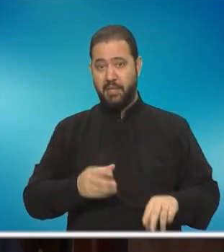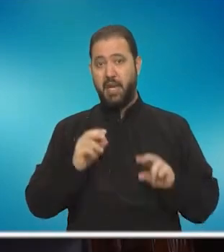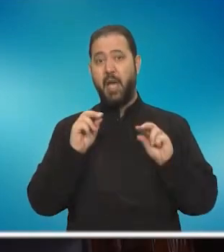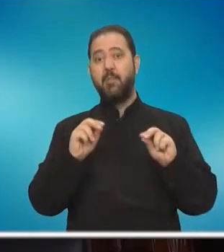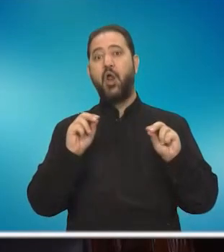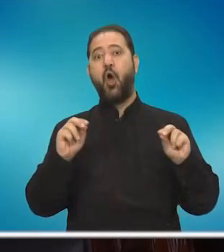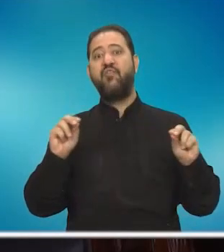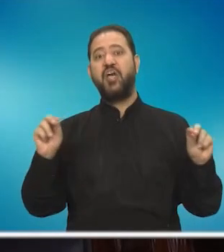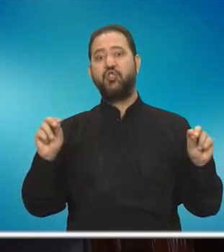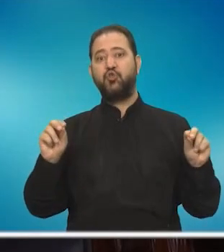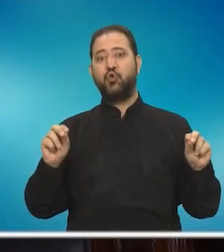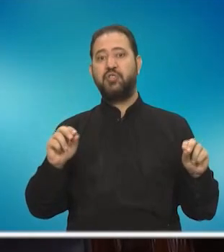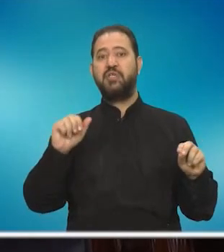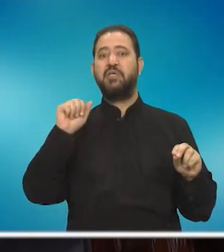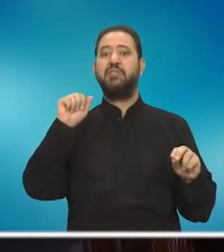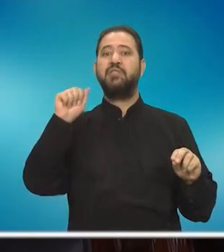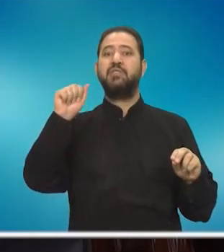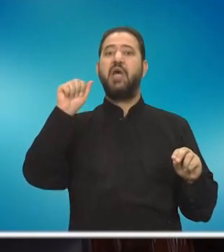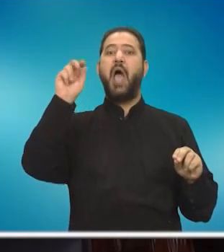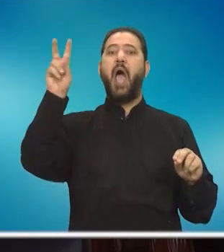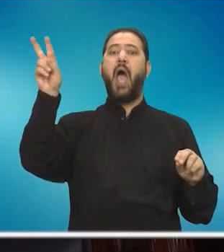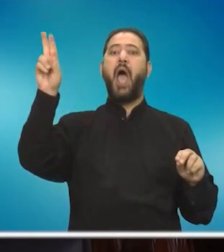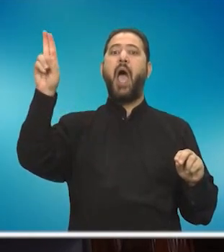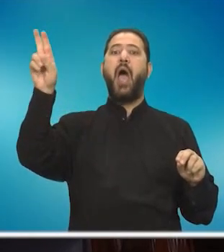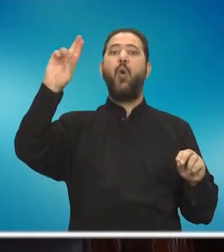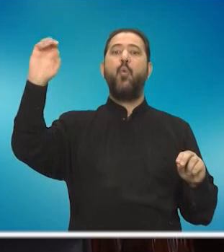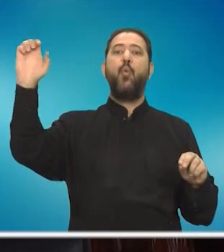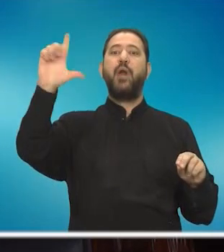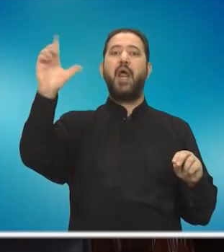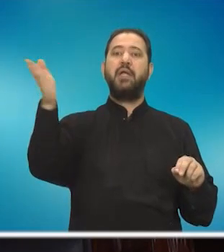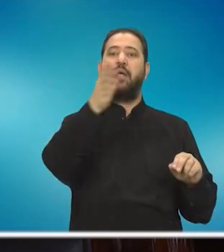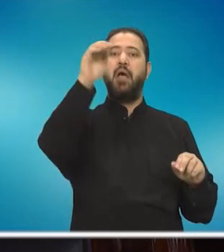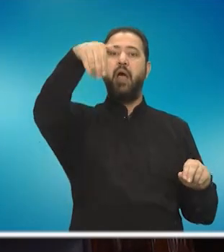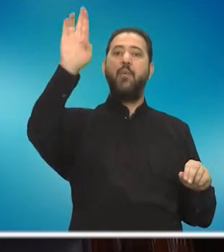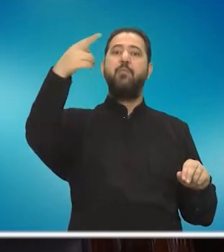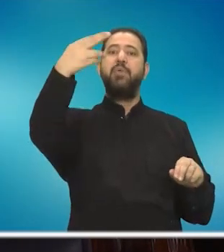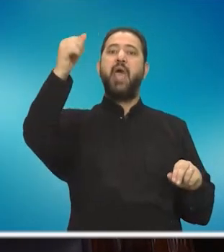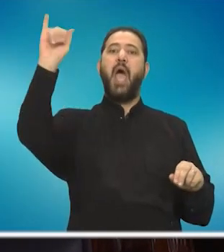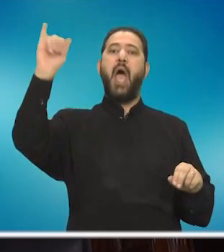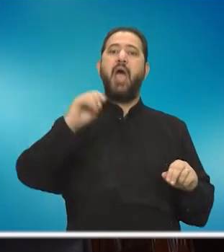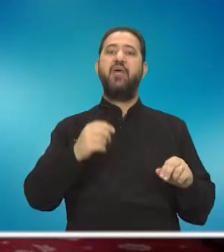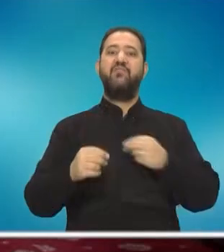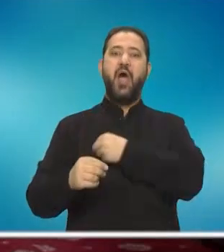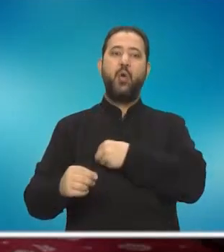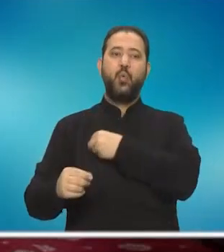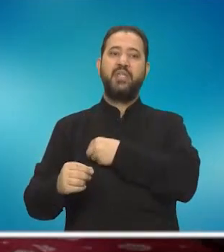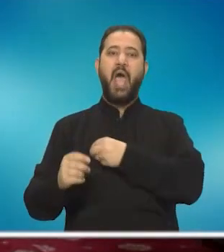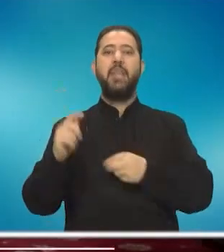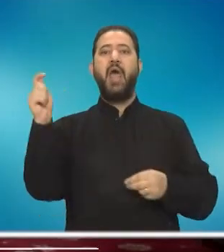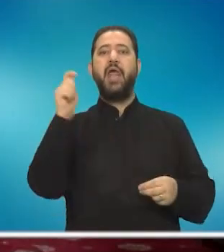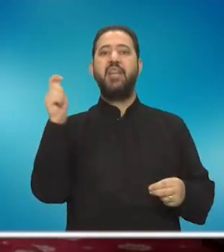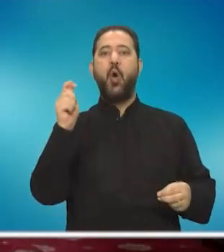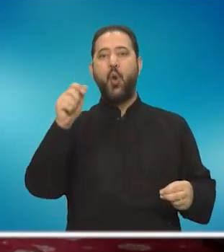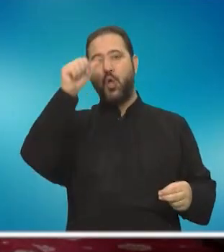Părintele Lector Universitar Dr. Aurel Mihai, de la Facultatea de Teologie Ortodoxă Iustinian Patriarhul din București, vicar eparhial